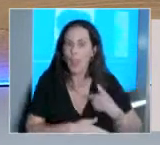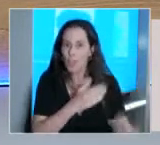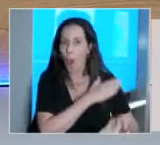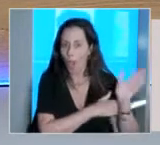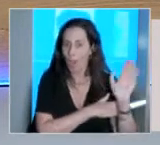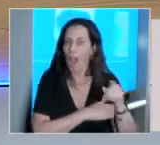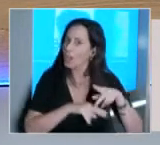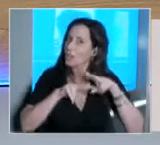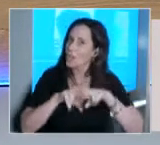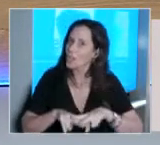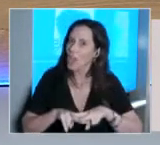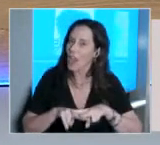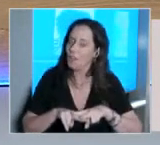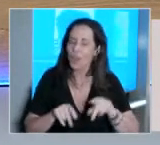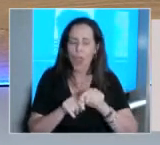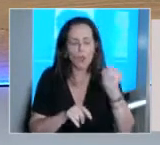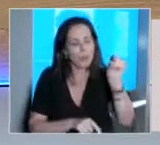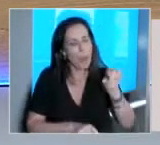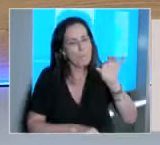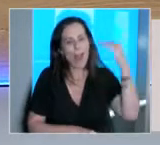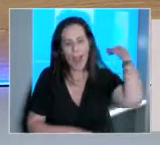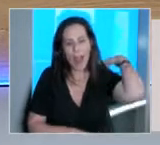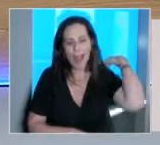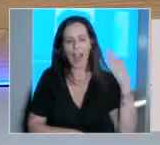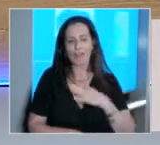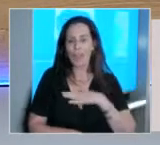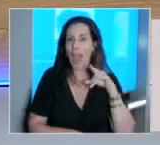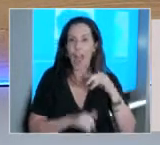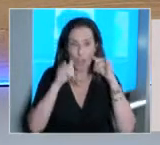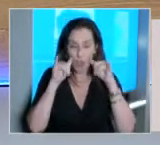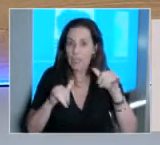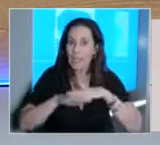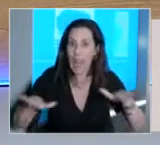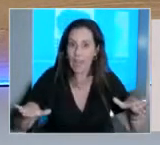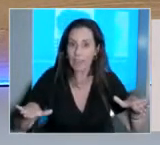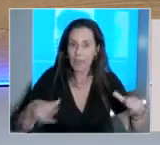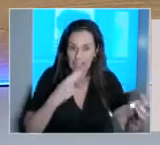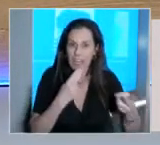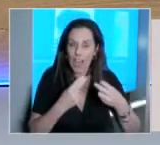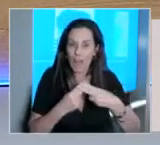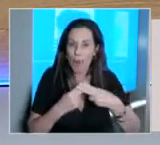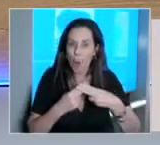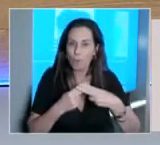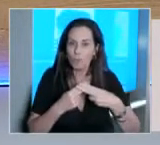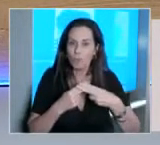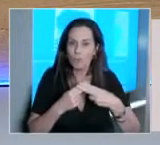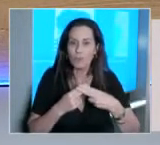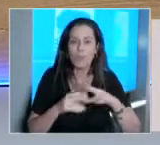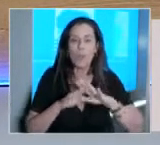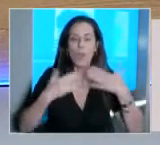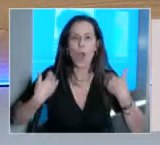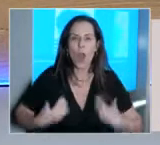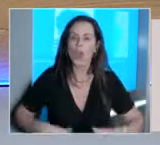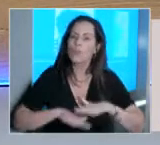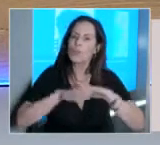הולך. אתה נשאר ומסרטט שבילי מלח על הגב שלי. אתה צועק, ילדים, תתקרבו אל החוף. וכל האיברים